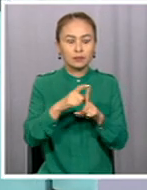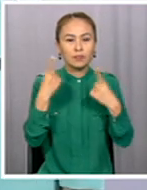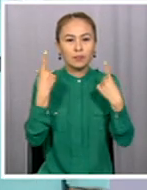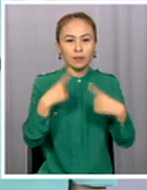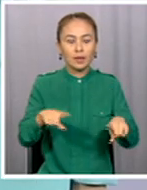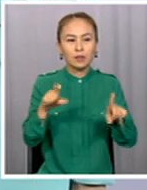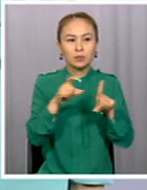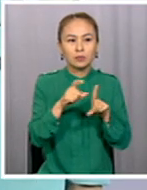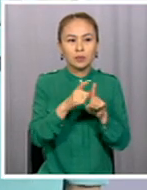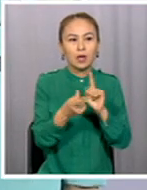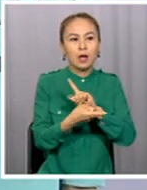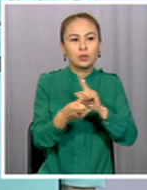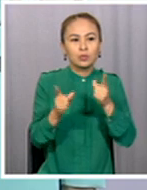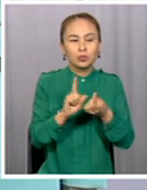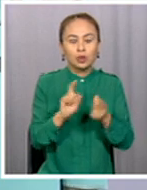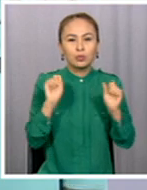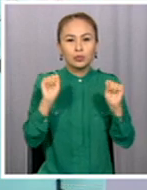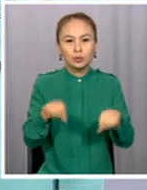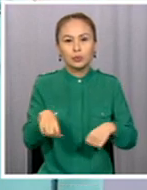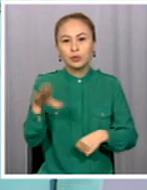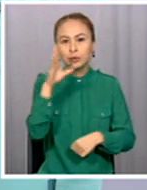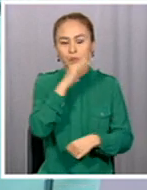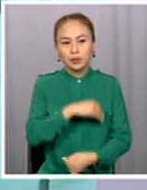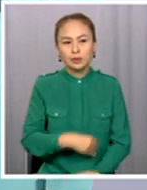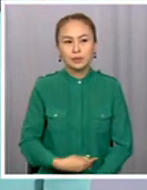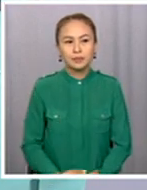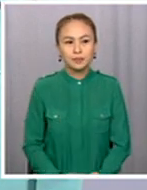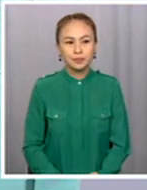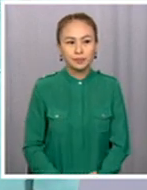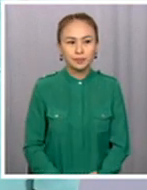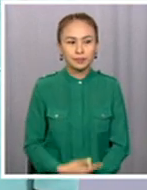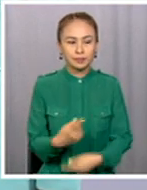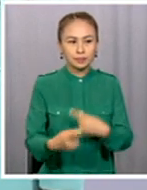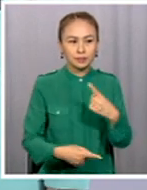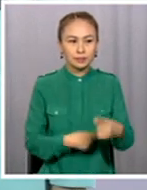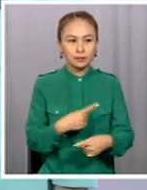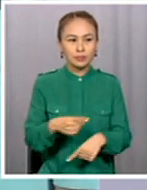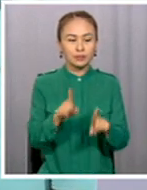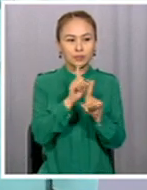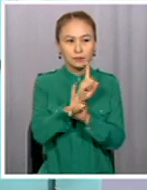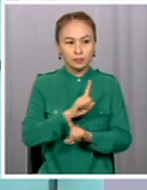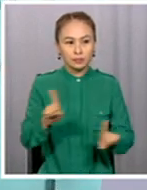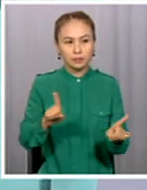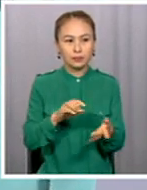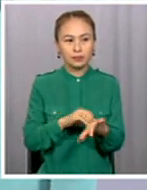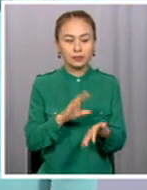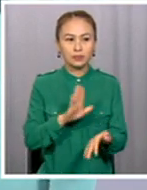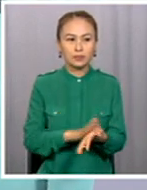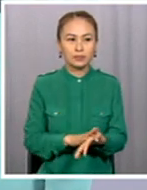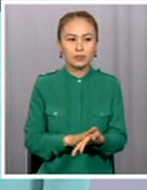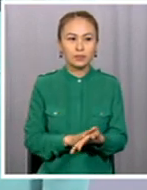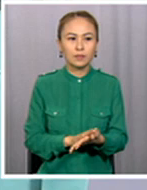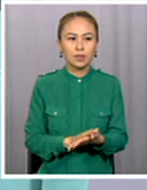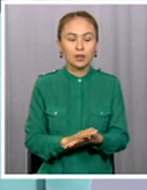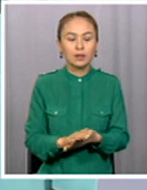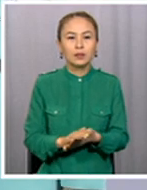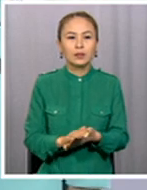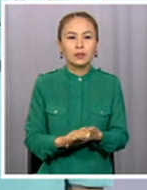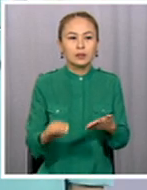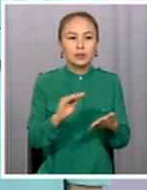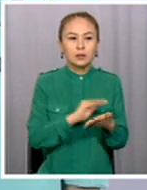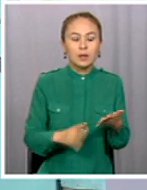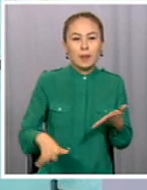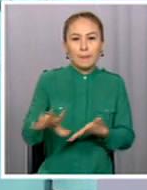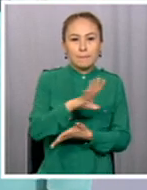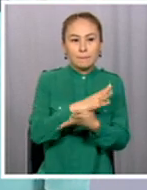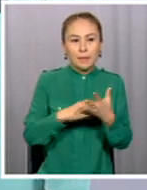сөзбен ауыстыруға мүмкіндік береді. Келесі ерекшелеу батырмасы. Ерекшелеу батырмасы